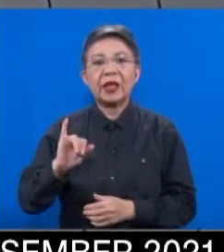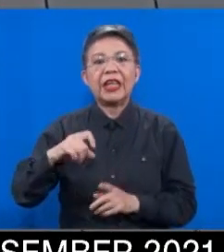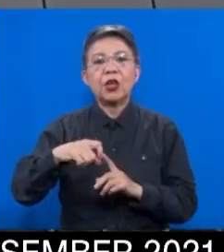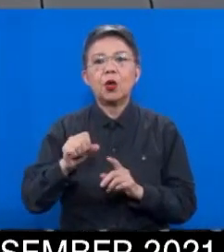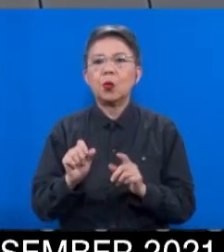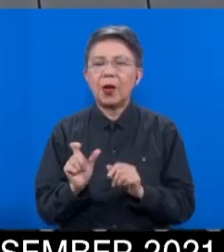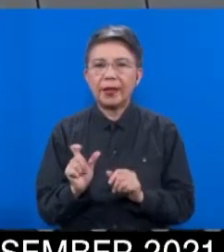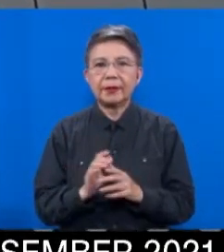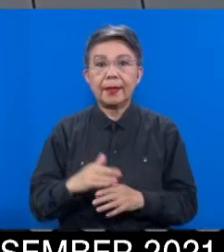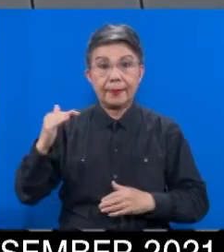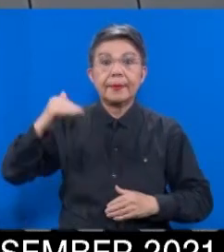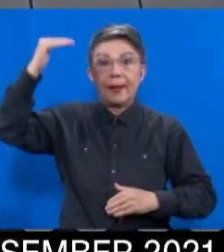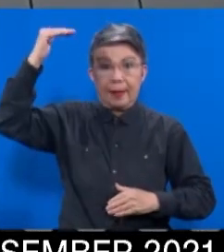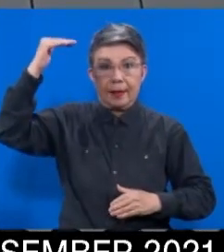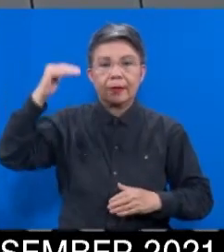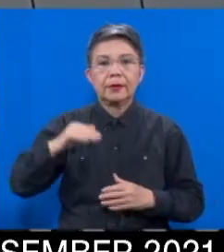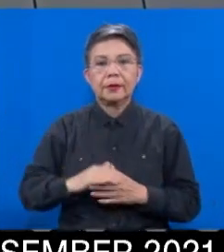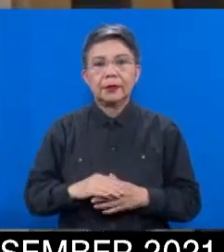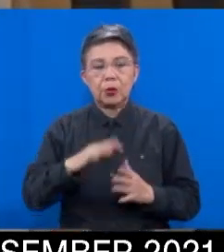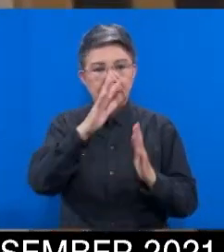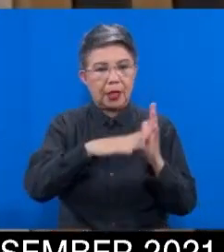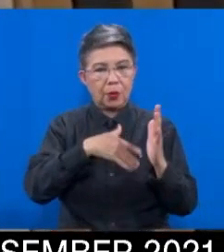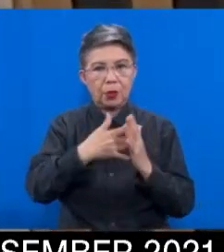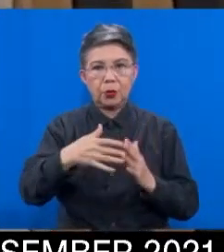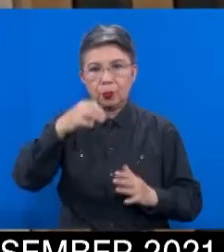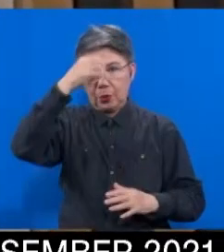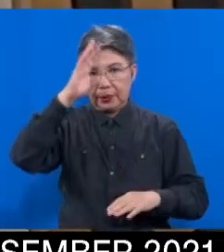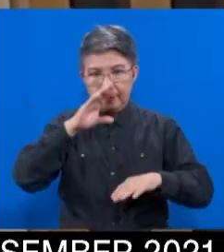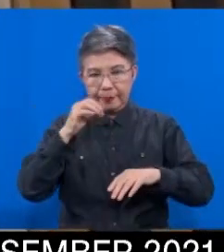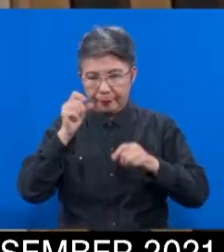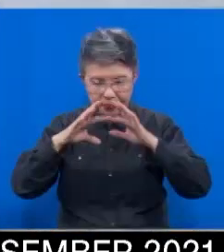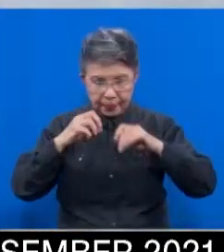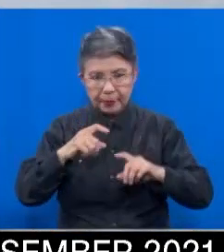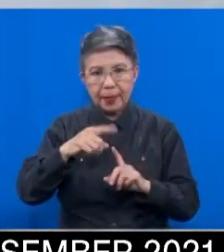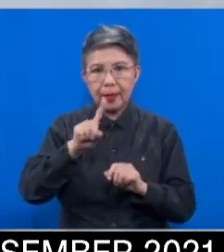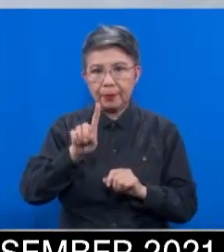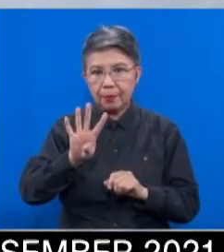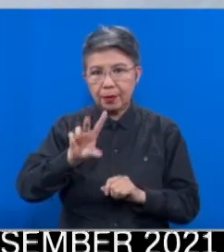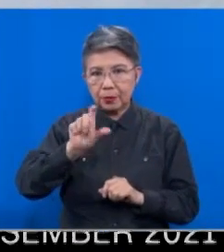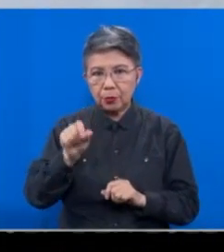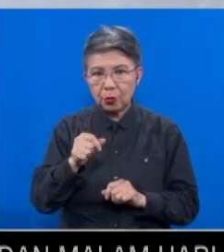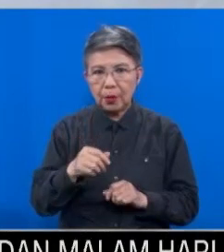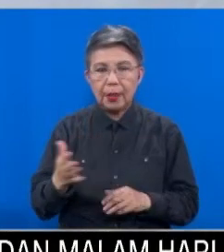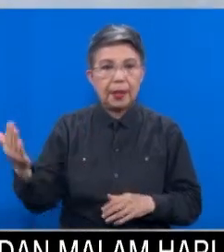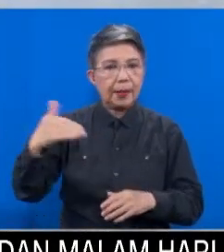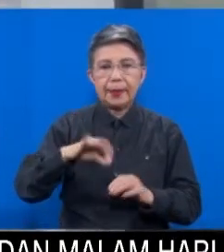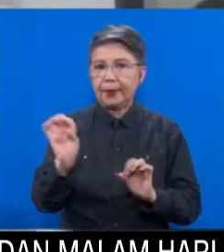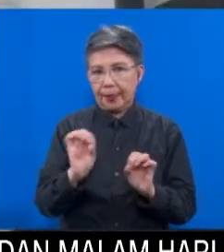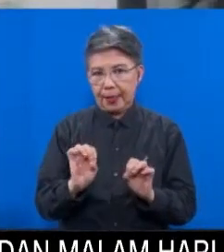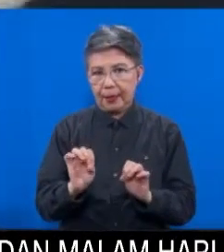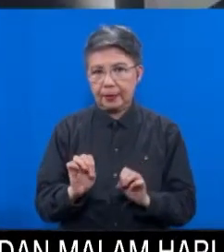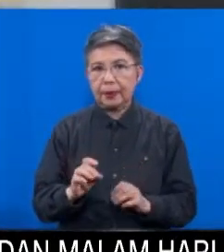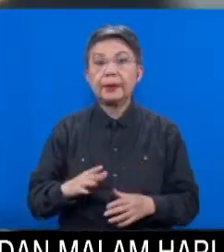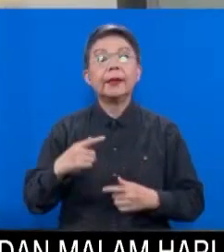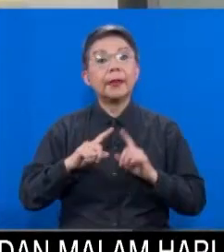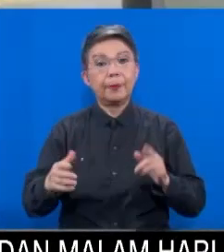Iko Uwais dan kakaknya Firmansyah yang telah dijadwalkan diperiksa oleh pihak kepolisian pada Selasa 14 Juni tidak memenuhi panggilan polisi. Melalui